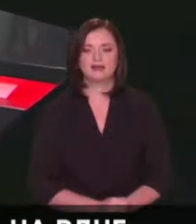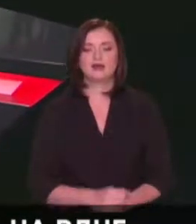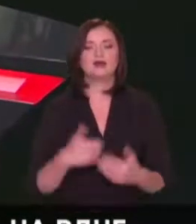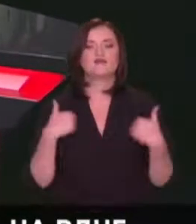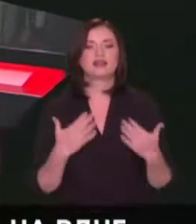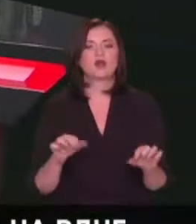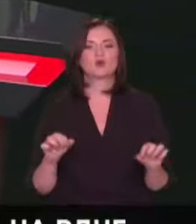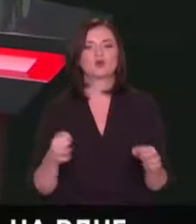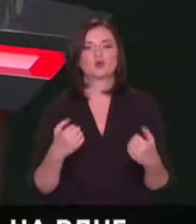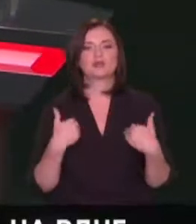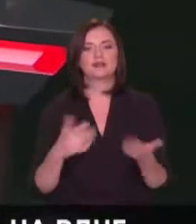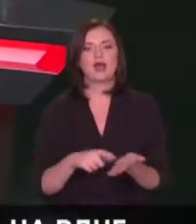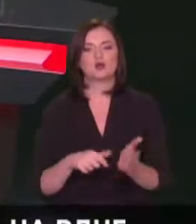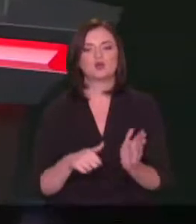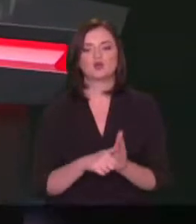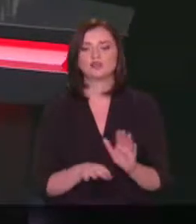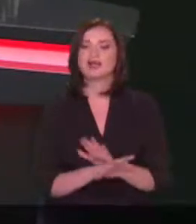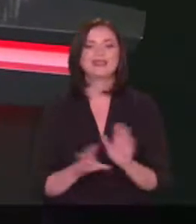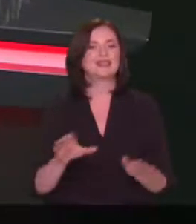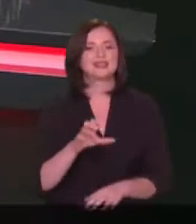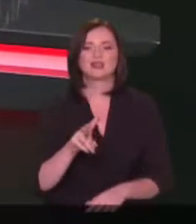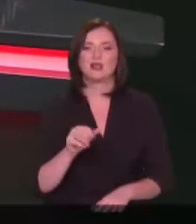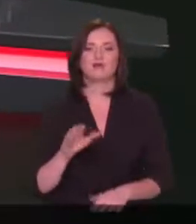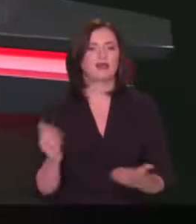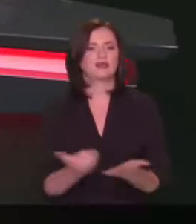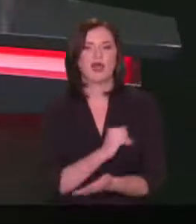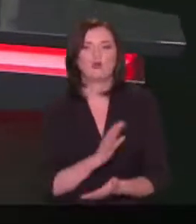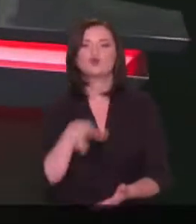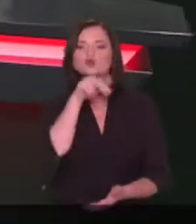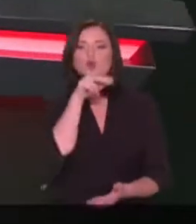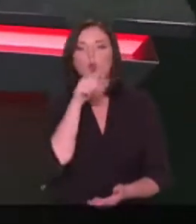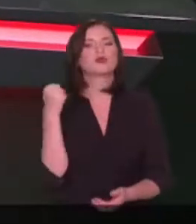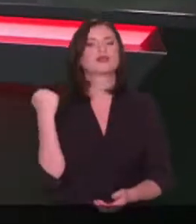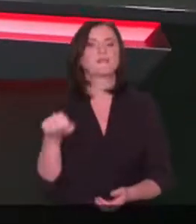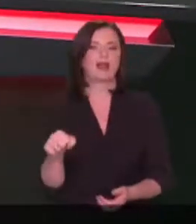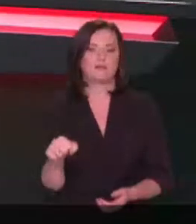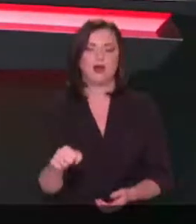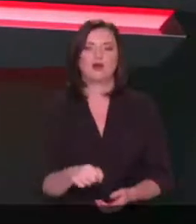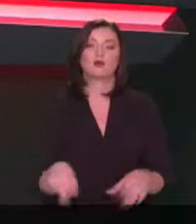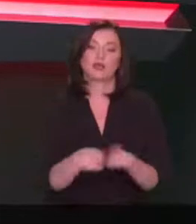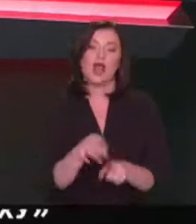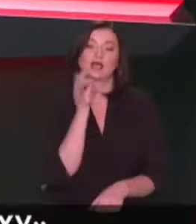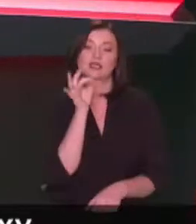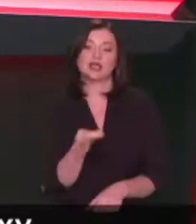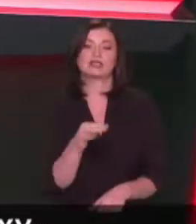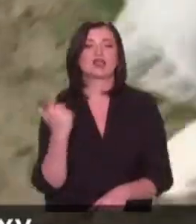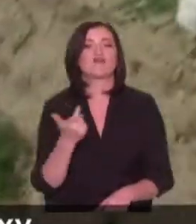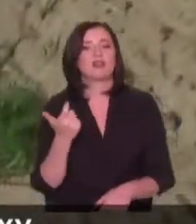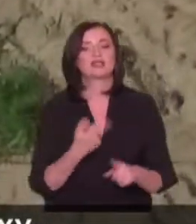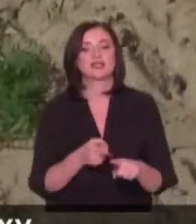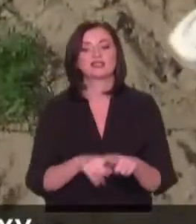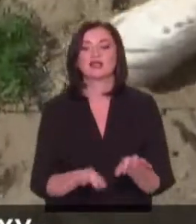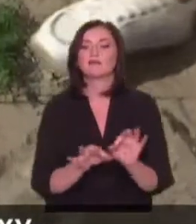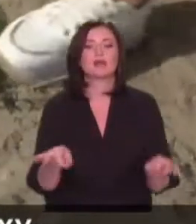Вітаю, друзі, вітаю, студія. Ні, Слава, не получиться. Кози перемагають. Принаймні так сказала власниця цих